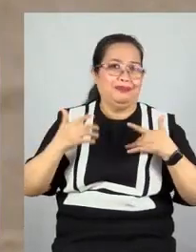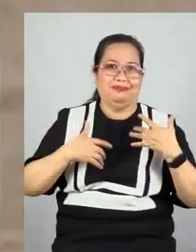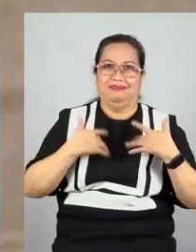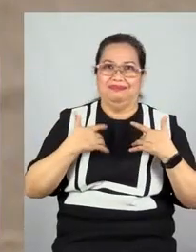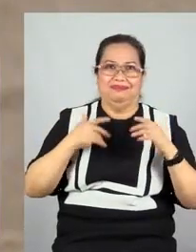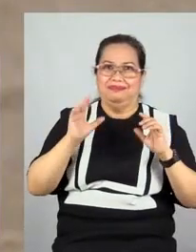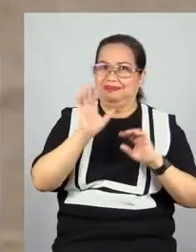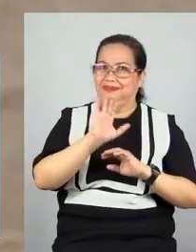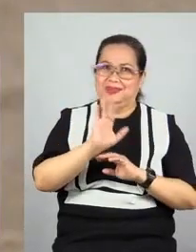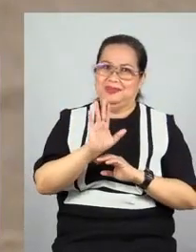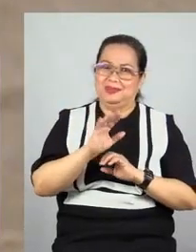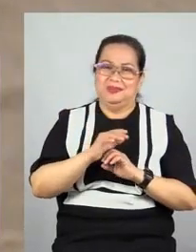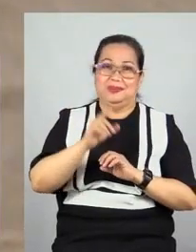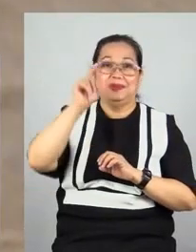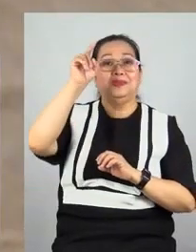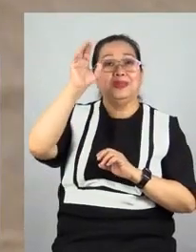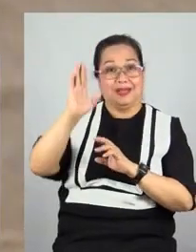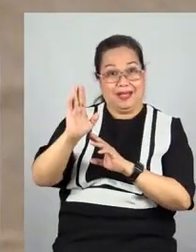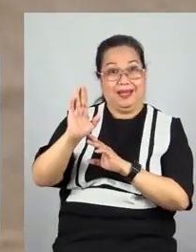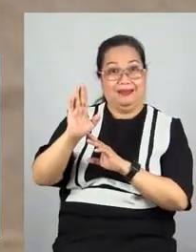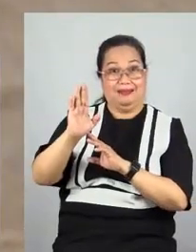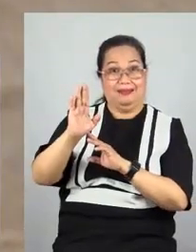ating Panginoon.